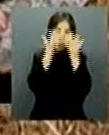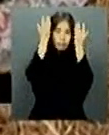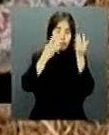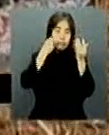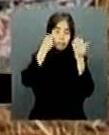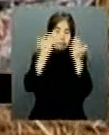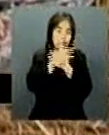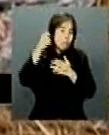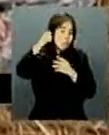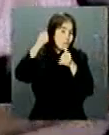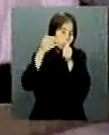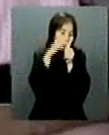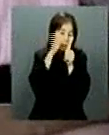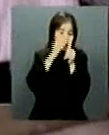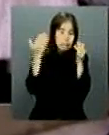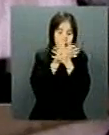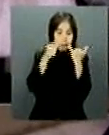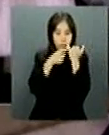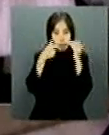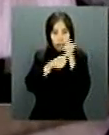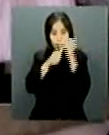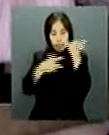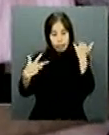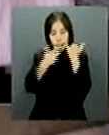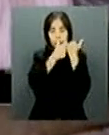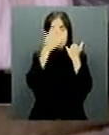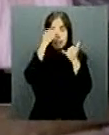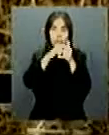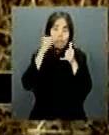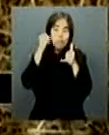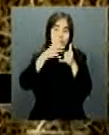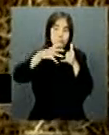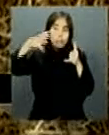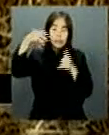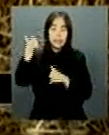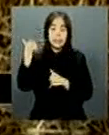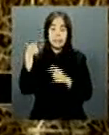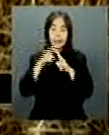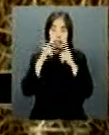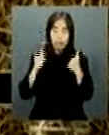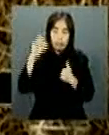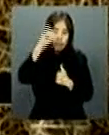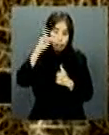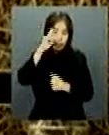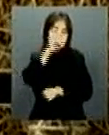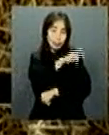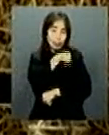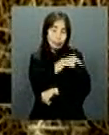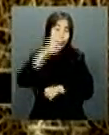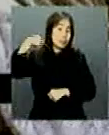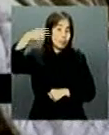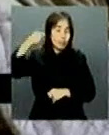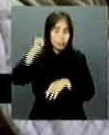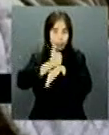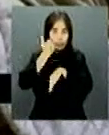หลังหูของช้างพลายด็อกกี้เริ่มมีอาการบวมสัตวแพทย์หญิงพัชเจริญพันธ์ผู้อำนวยการสถ